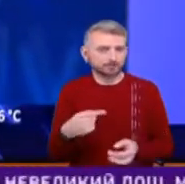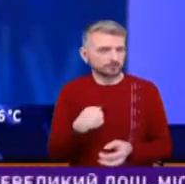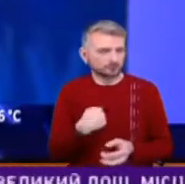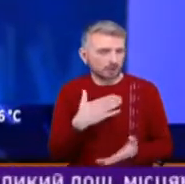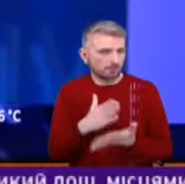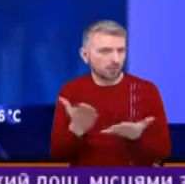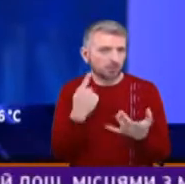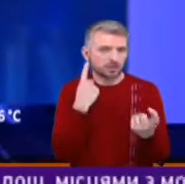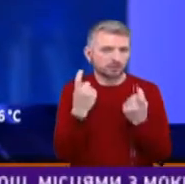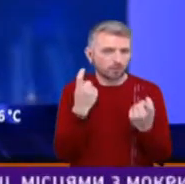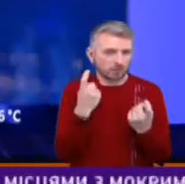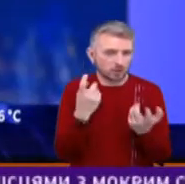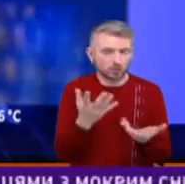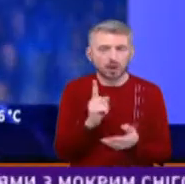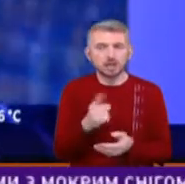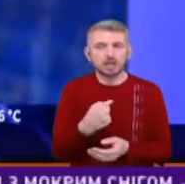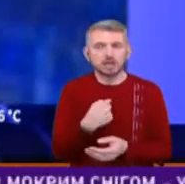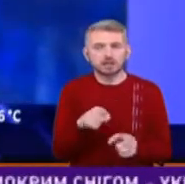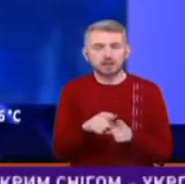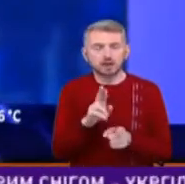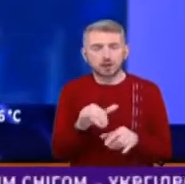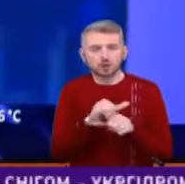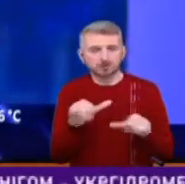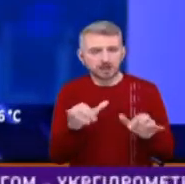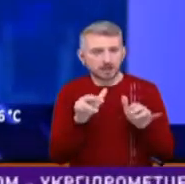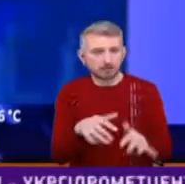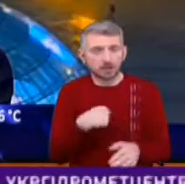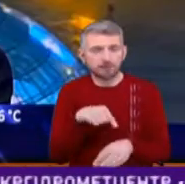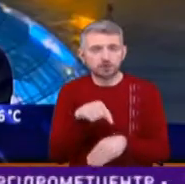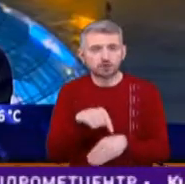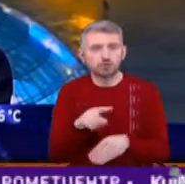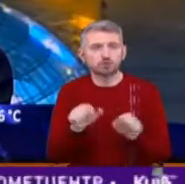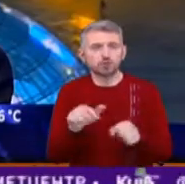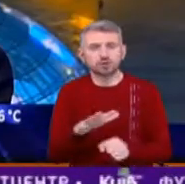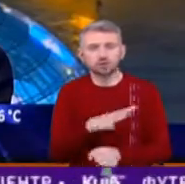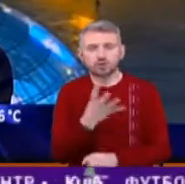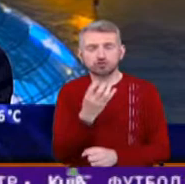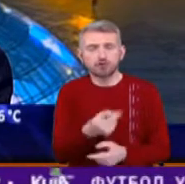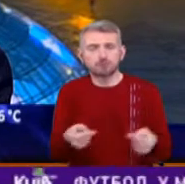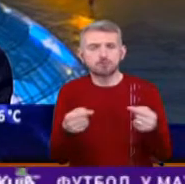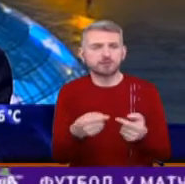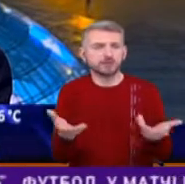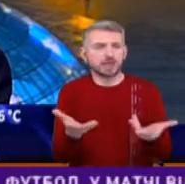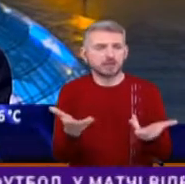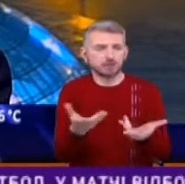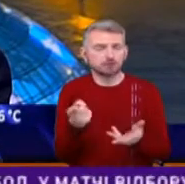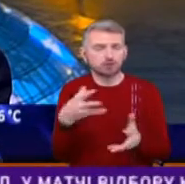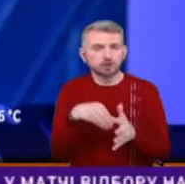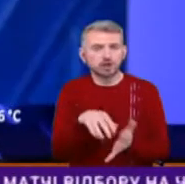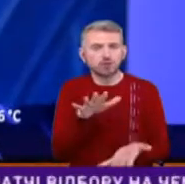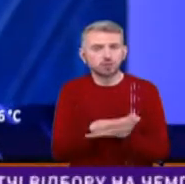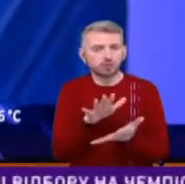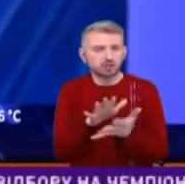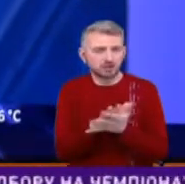якусь інформацію інсайдерську, але я, так як розвивається компанія, я відчуваю, що можуть бути ще певні якісь, в тому числі, брудні